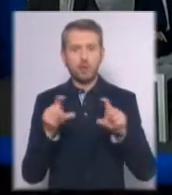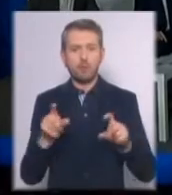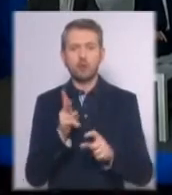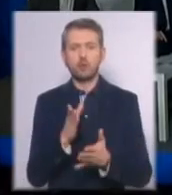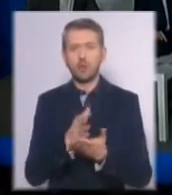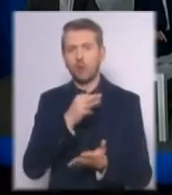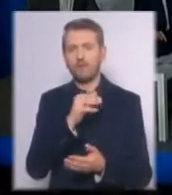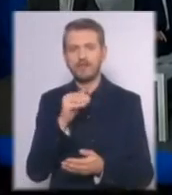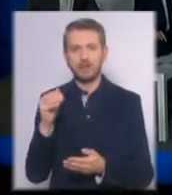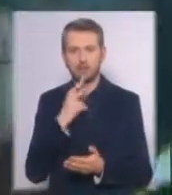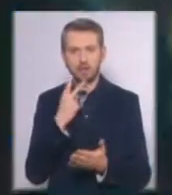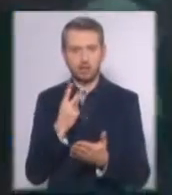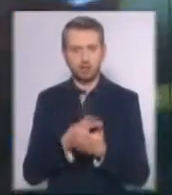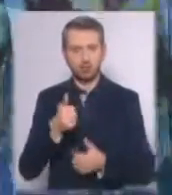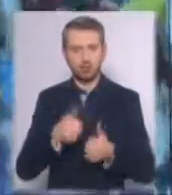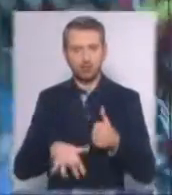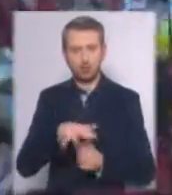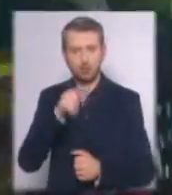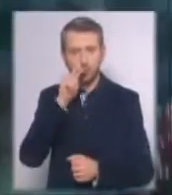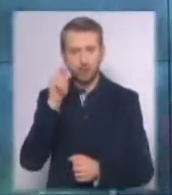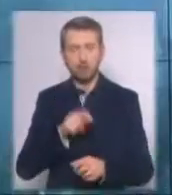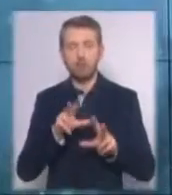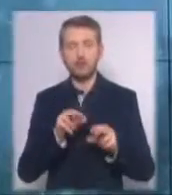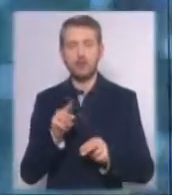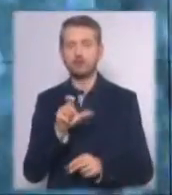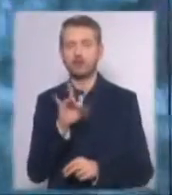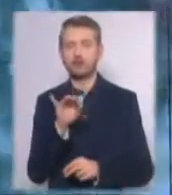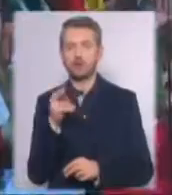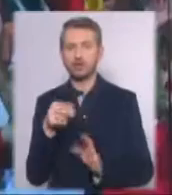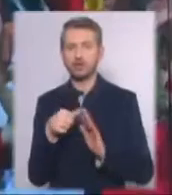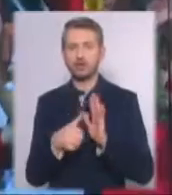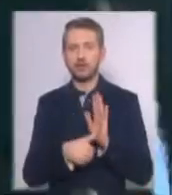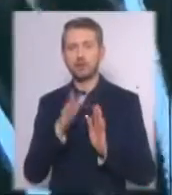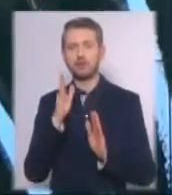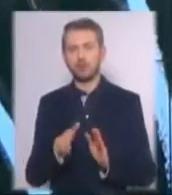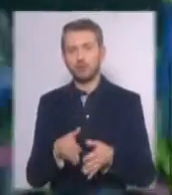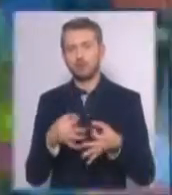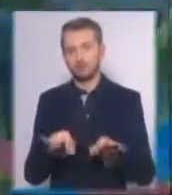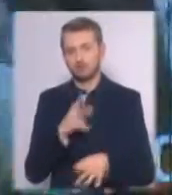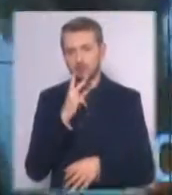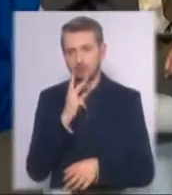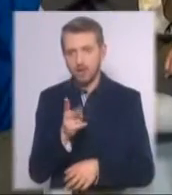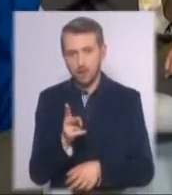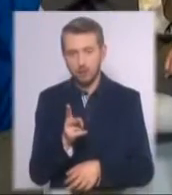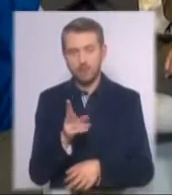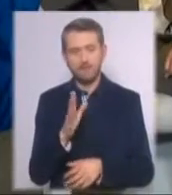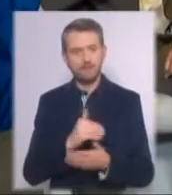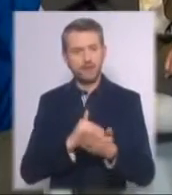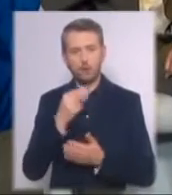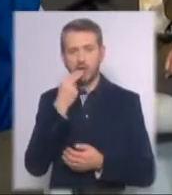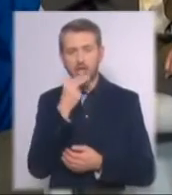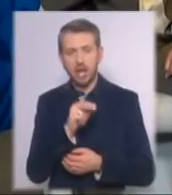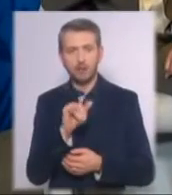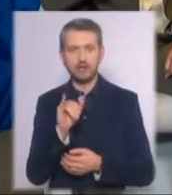офіційним транслятором турніру на території України, обіцяє, що Євро-2016 буде доступний для перегляду у високій якості і